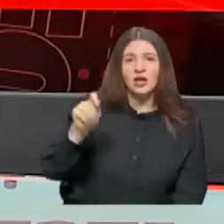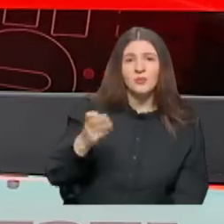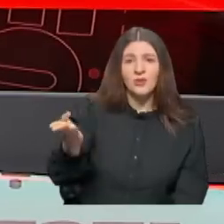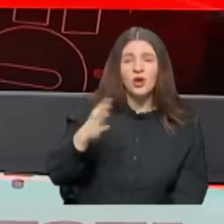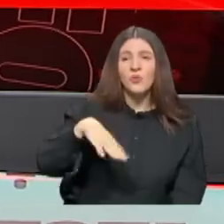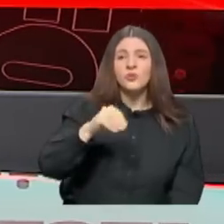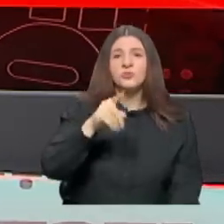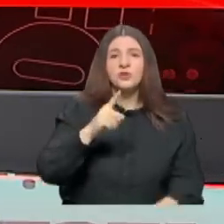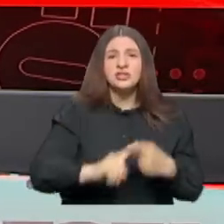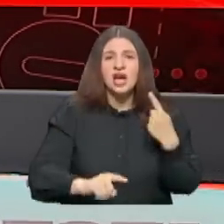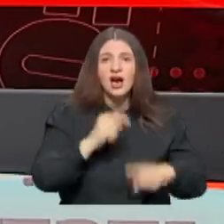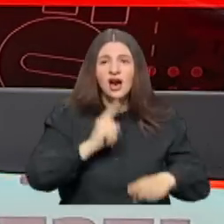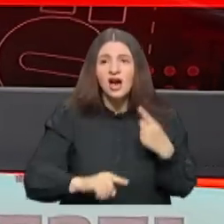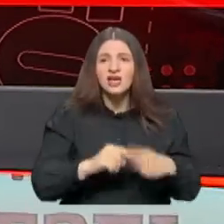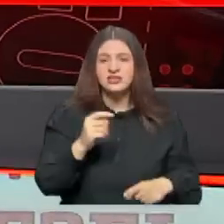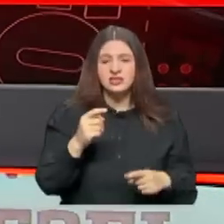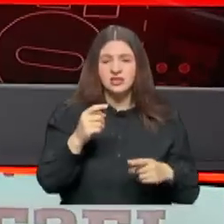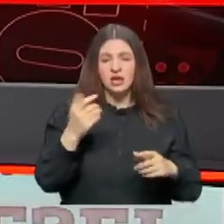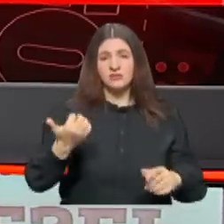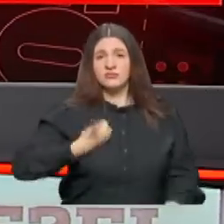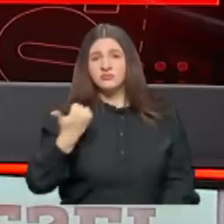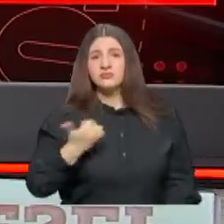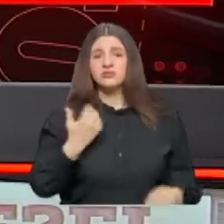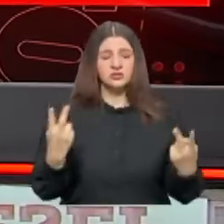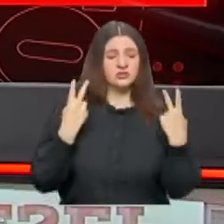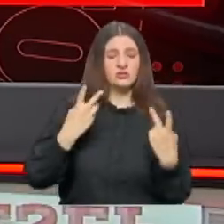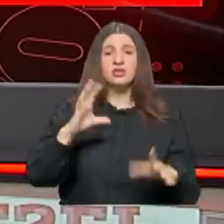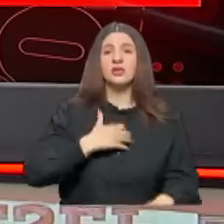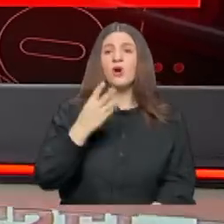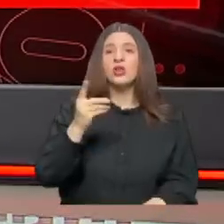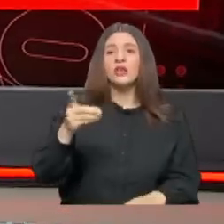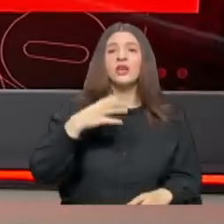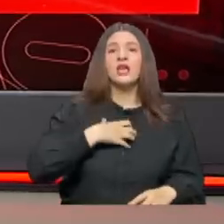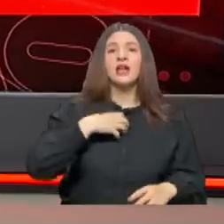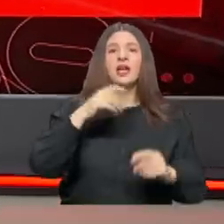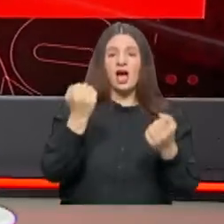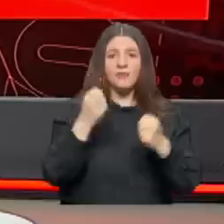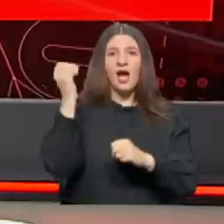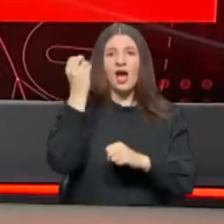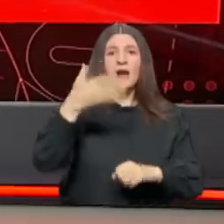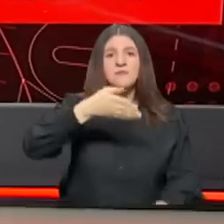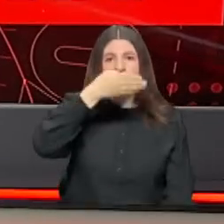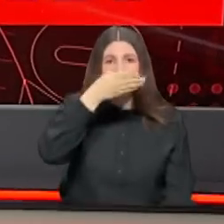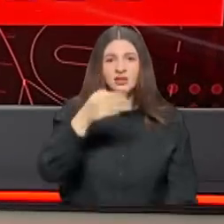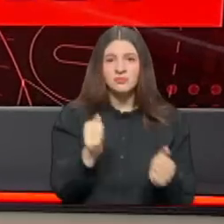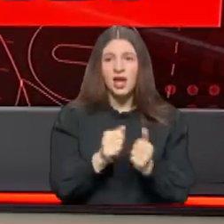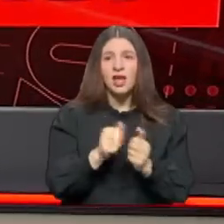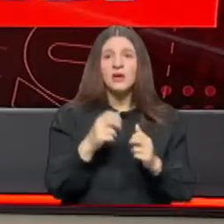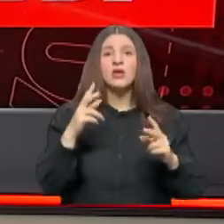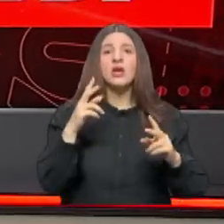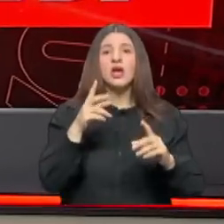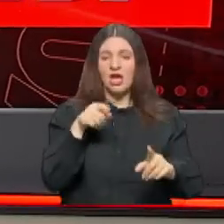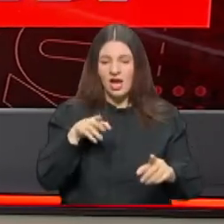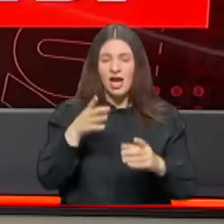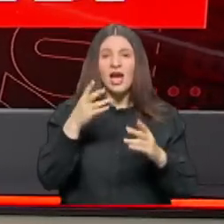bu siyasi fiyakaya, gösterişe sahip olanlar, üstünde çakarı bulunanlar, Mercedes'le emniyet